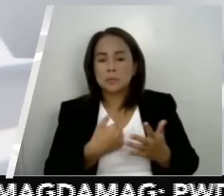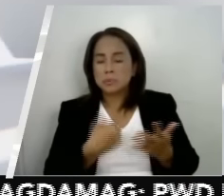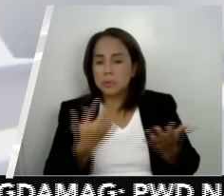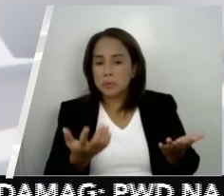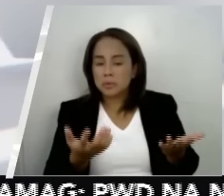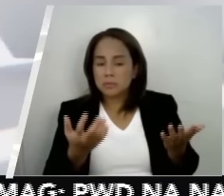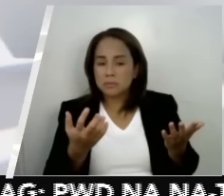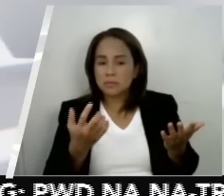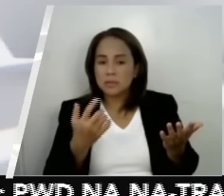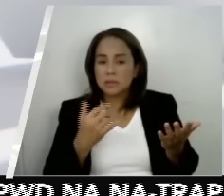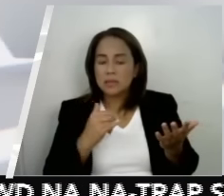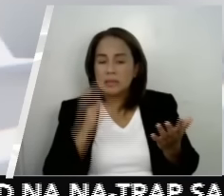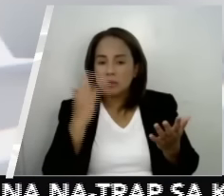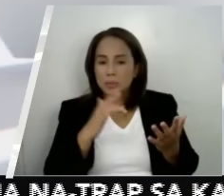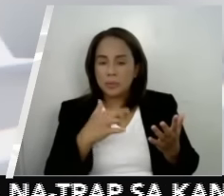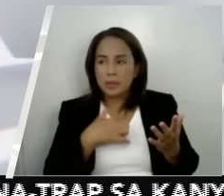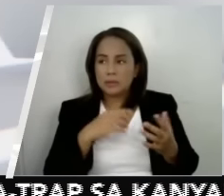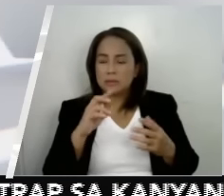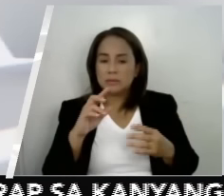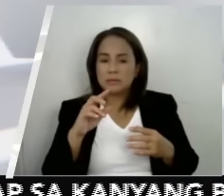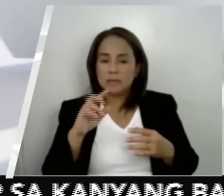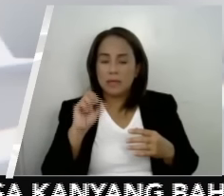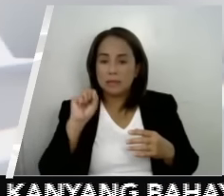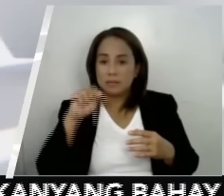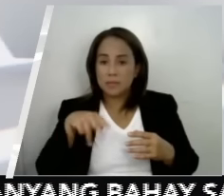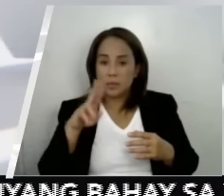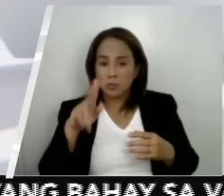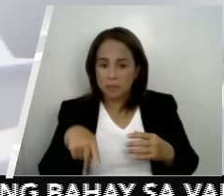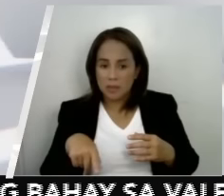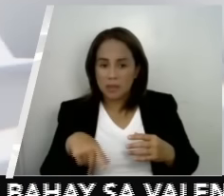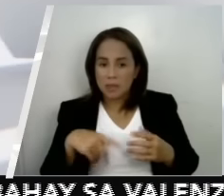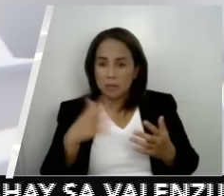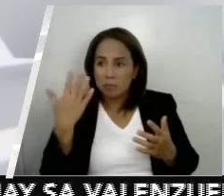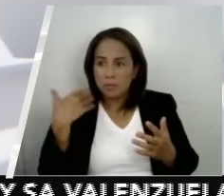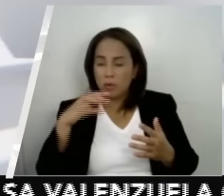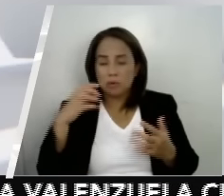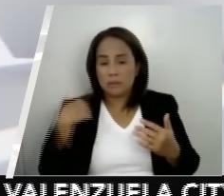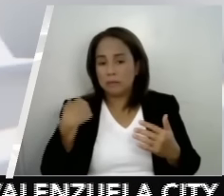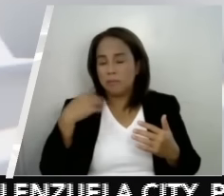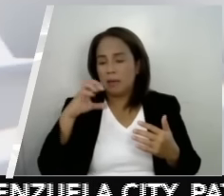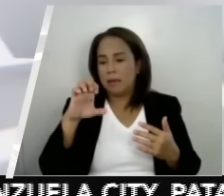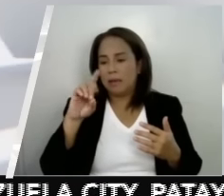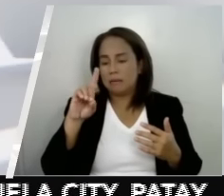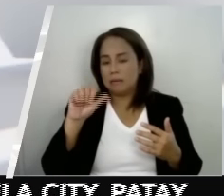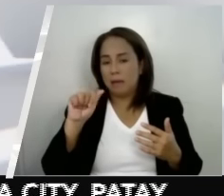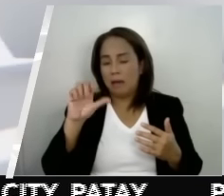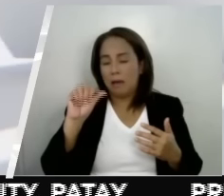to SPUP. Kahit nung wala pa namang EDSA sites dito sa Cagayan or sa buong Pilipinas,